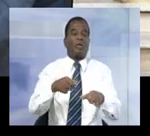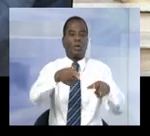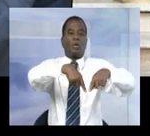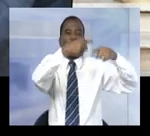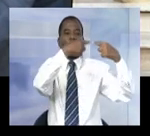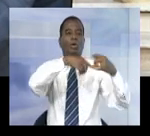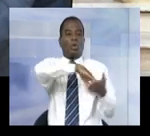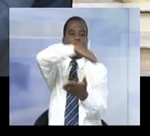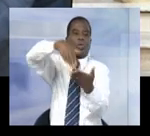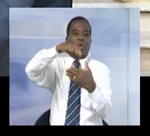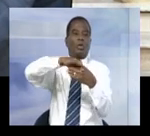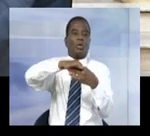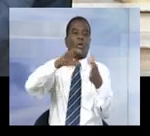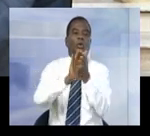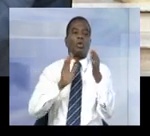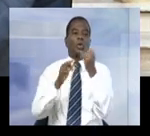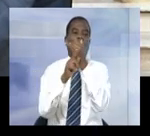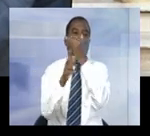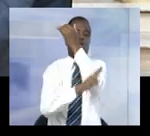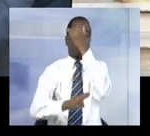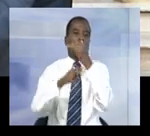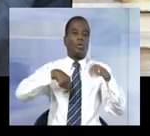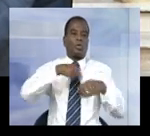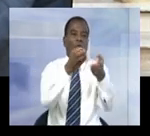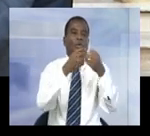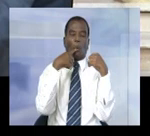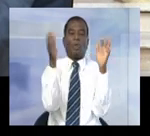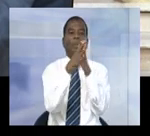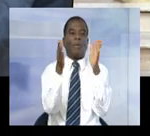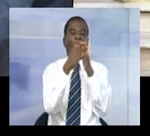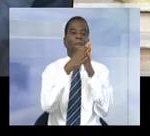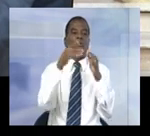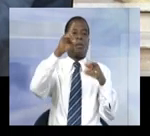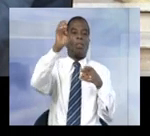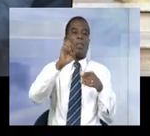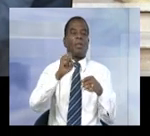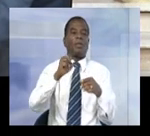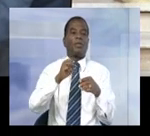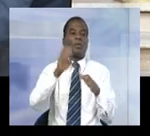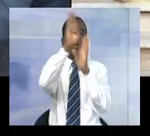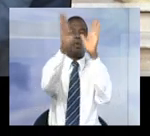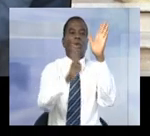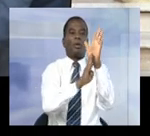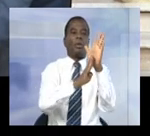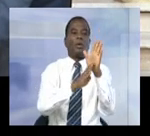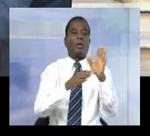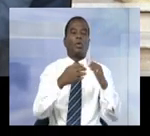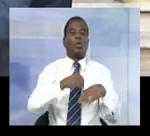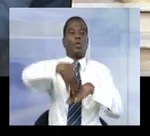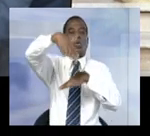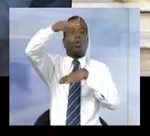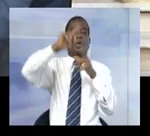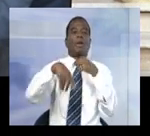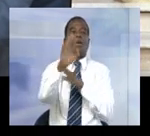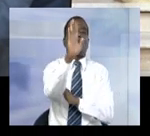de notre sous-région, Président, nous voudrions vraiment nous féliciter de ce bilan. Merci. Très radieux.